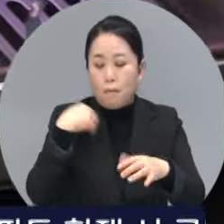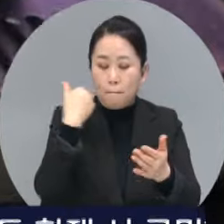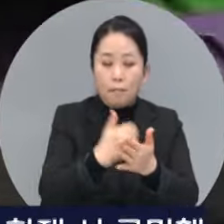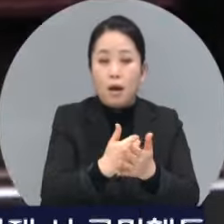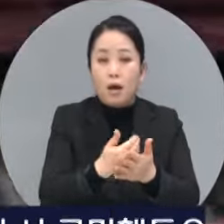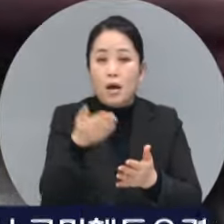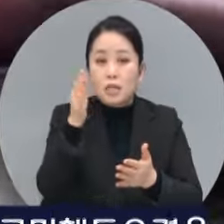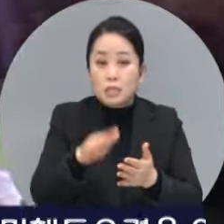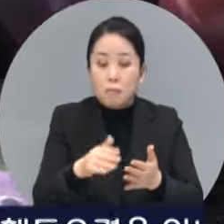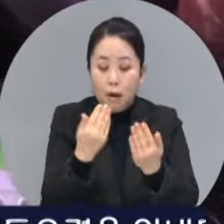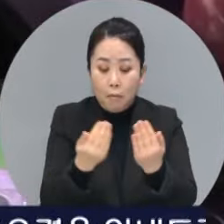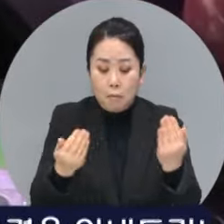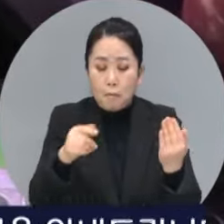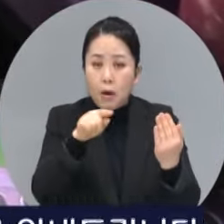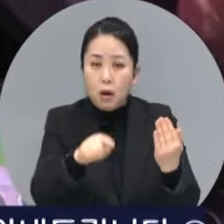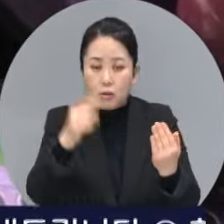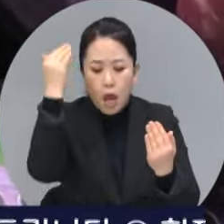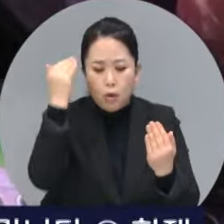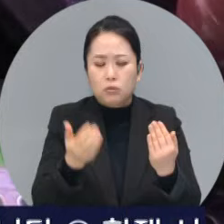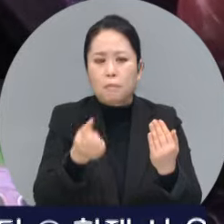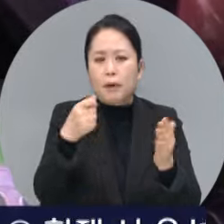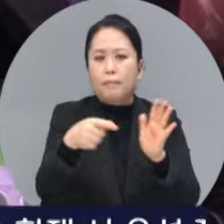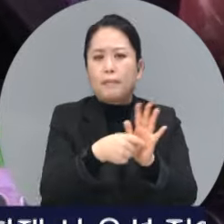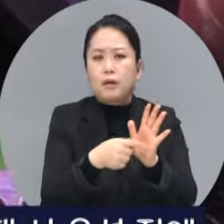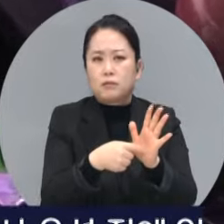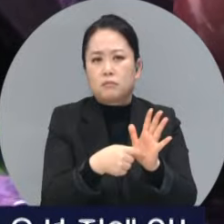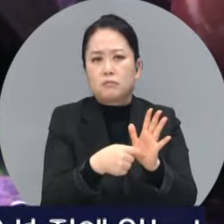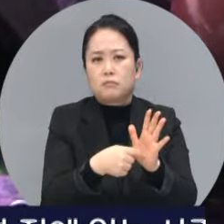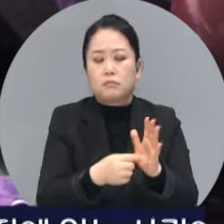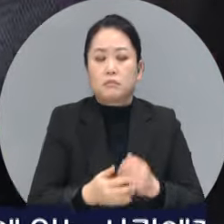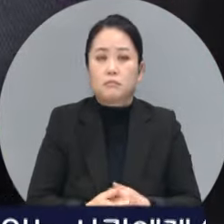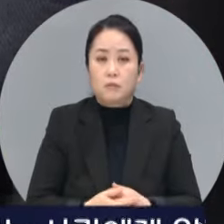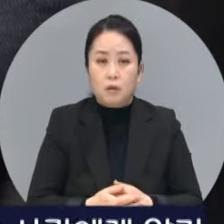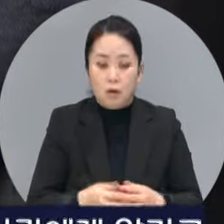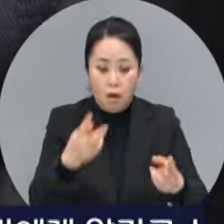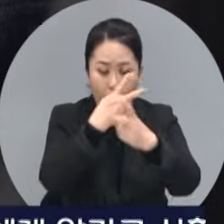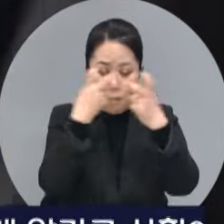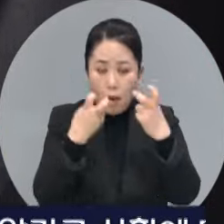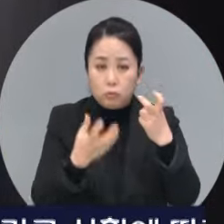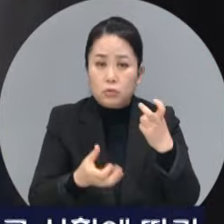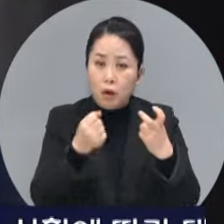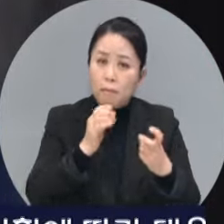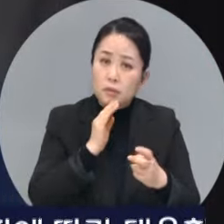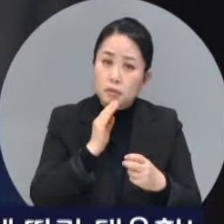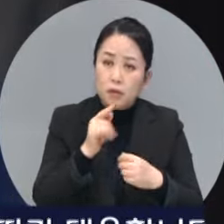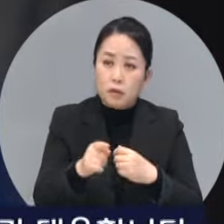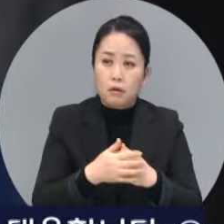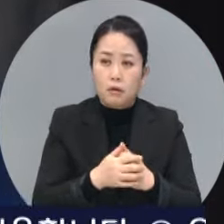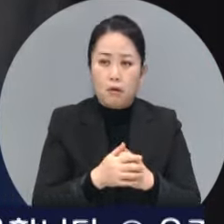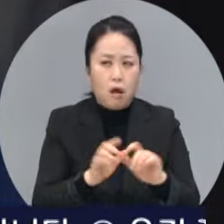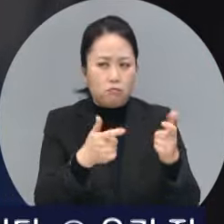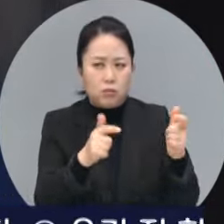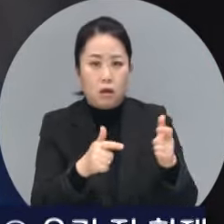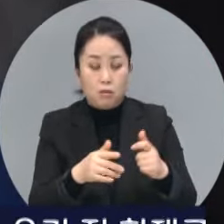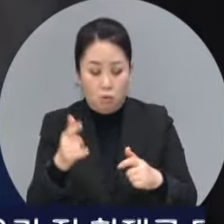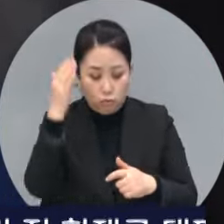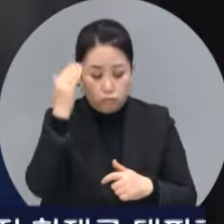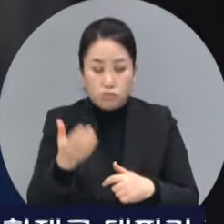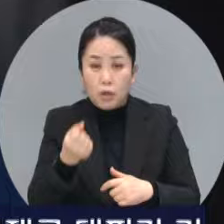하지만 진열대에는 국산 돼지고기라고 표기돼 있습니다. 저 멕시코산 냉장 같은데. 아니요. 이거 국산이에요,